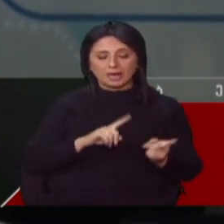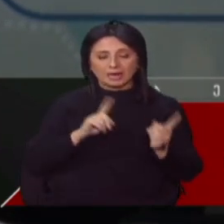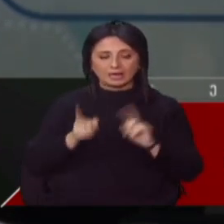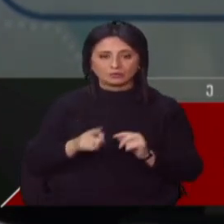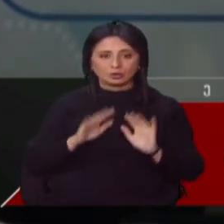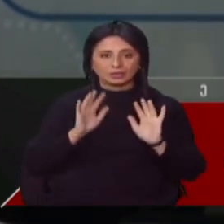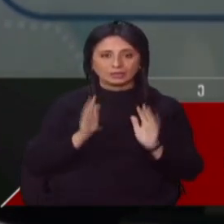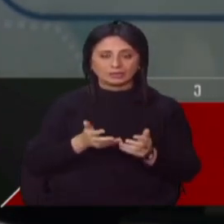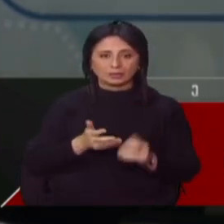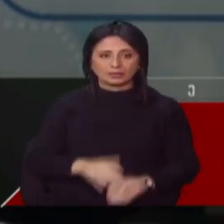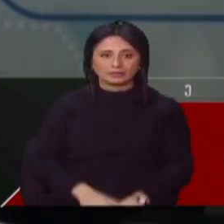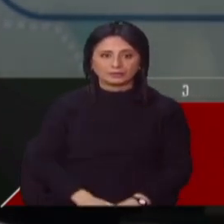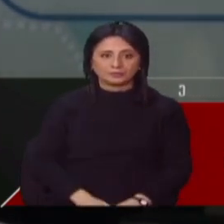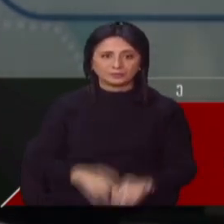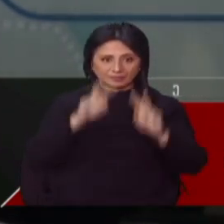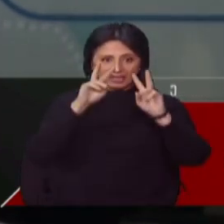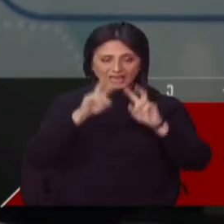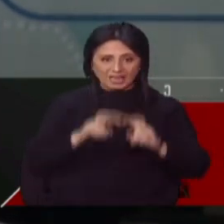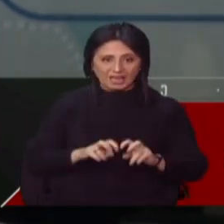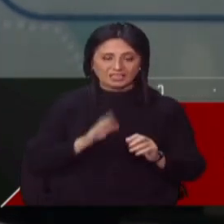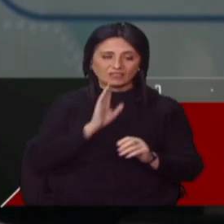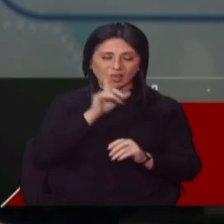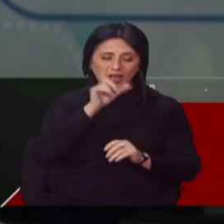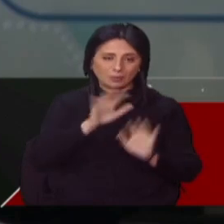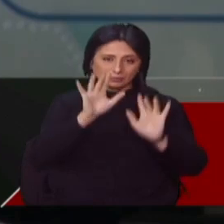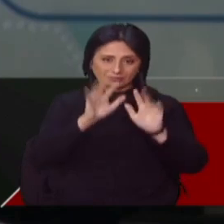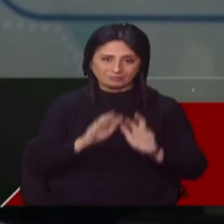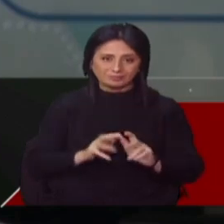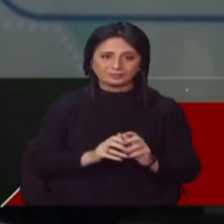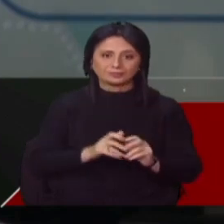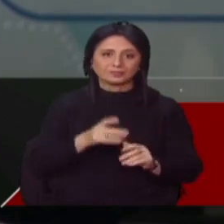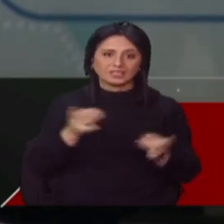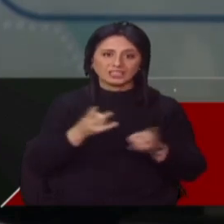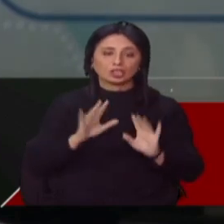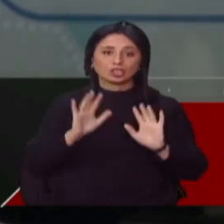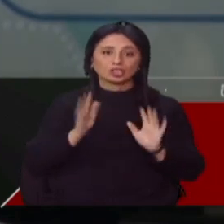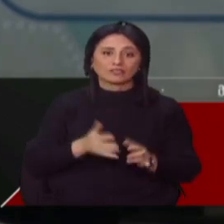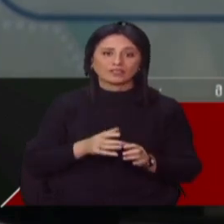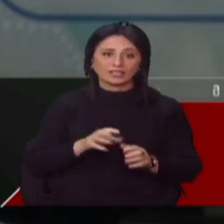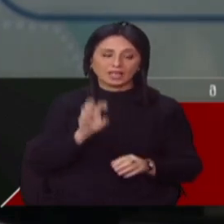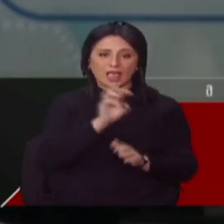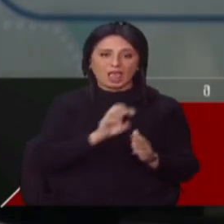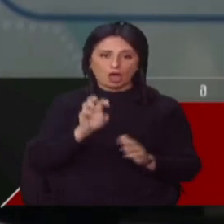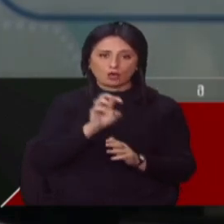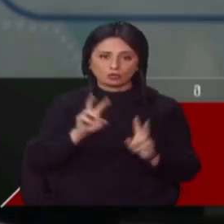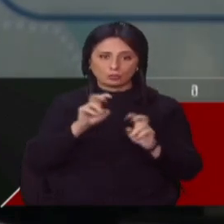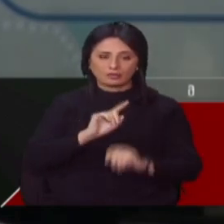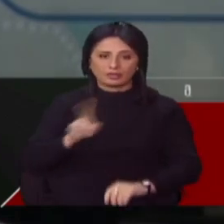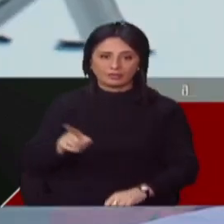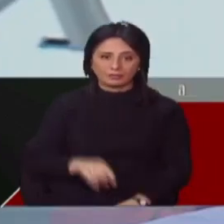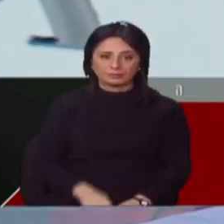Paralelurat ხდება გასინჯვა ქალბატონების და საჭიროების შემთხვევაში ეხოსკოპიური კვლევა.